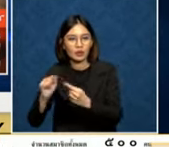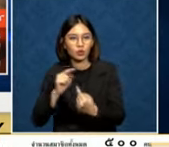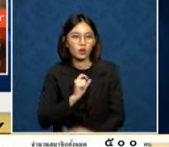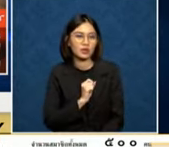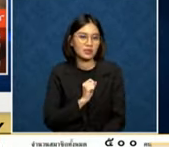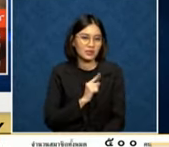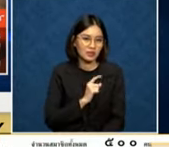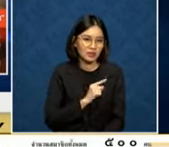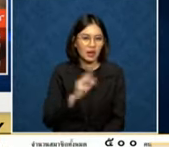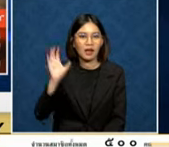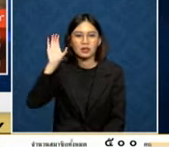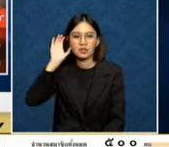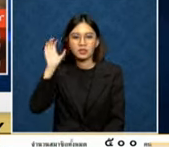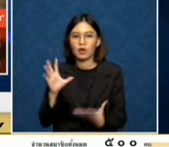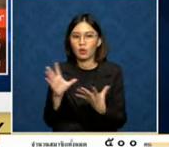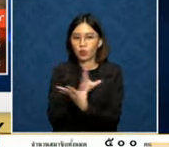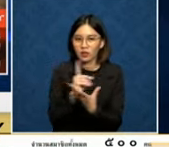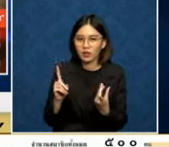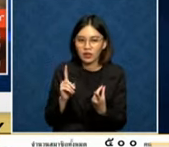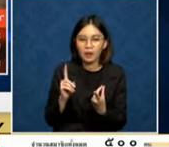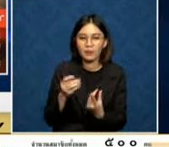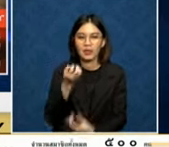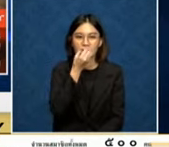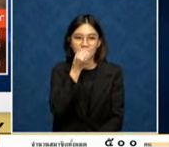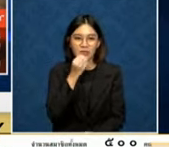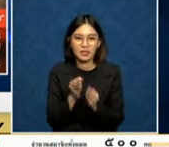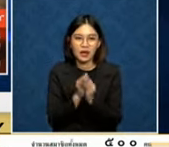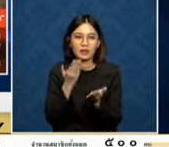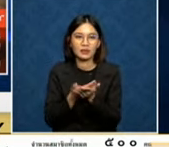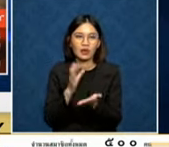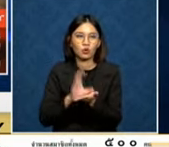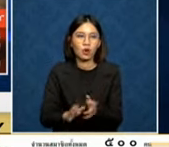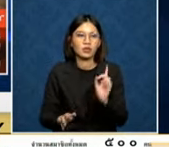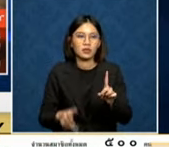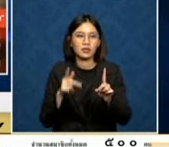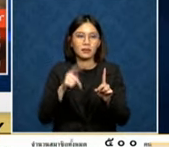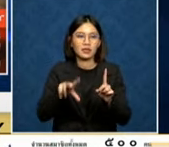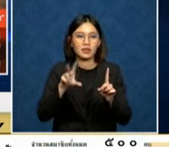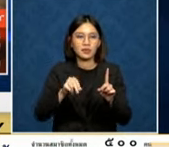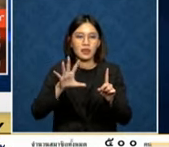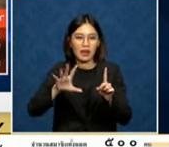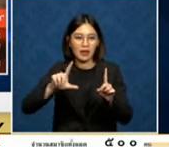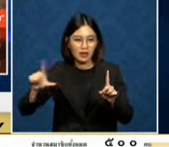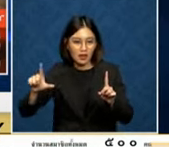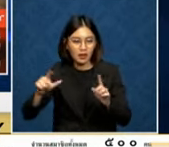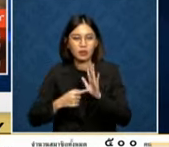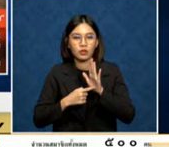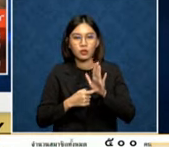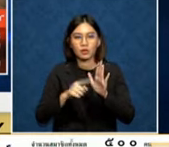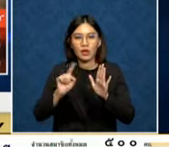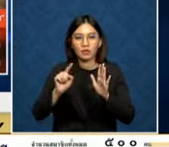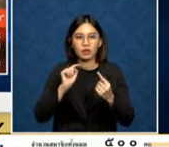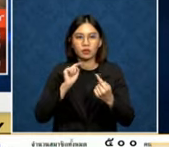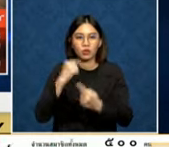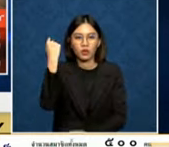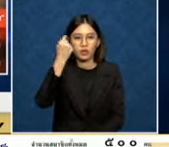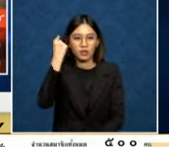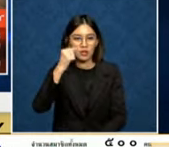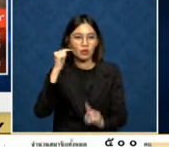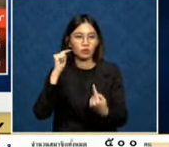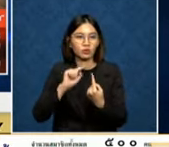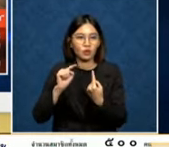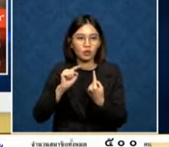ศาสนาความเชื่อวัฒนธรรมประเพณีและอาหารด้วยงบประมาณ 135ล้านบาทค่ะยกตัวอย่างนะคะอย่างการท่องเที่ยวเชิง